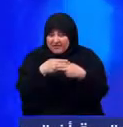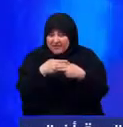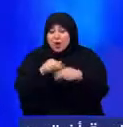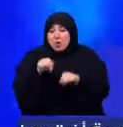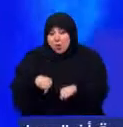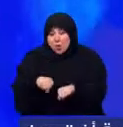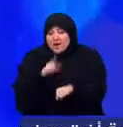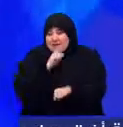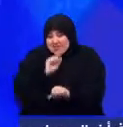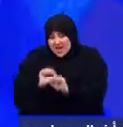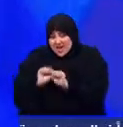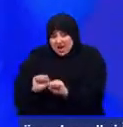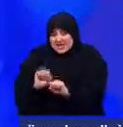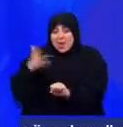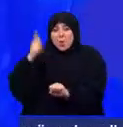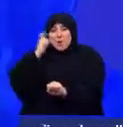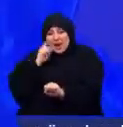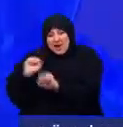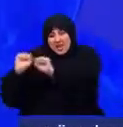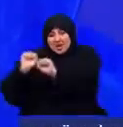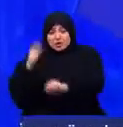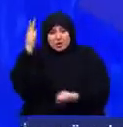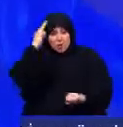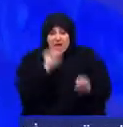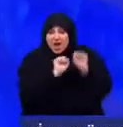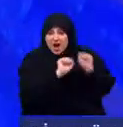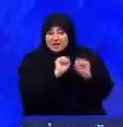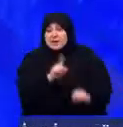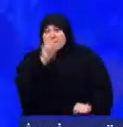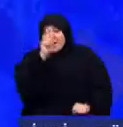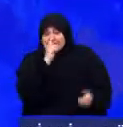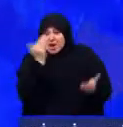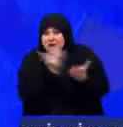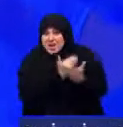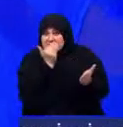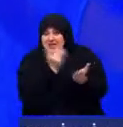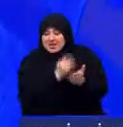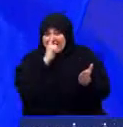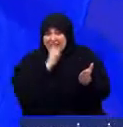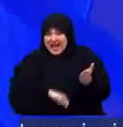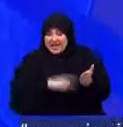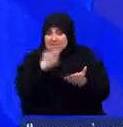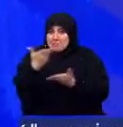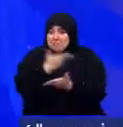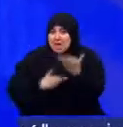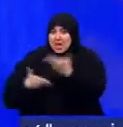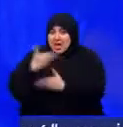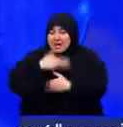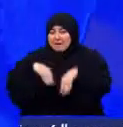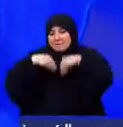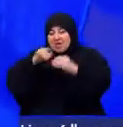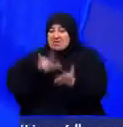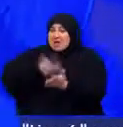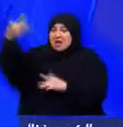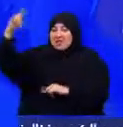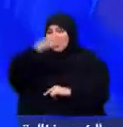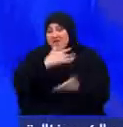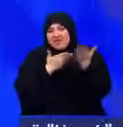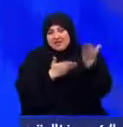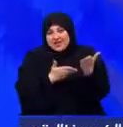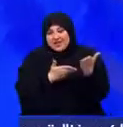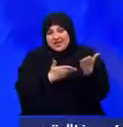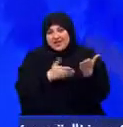ولكن أنتم تعلمون أن الحركة الاقتصادية تستوجب الحركة فتح